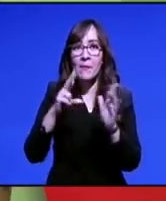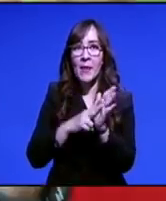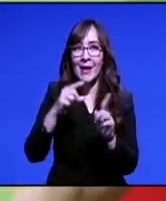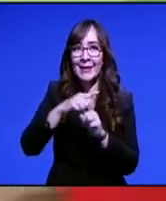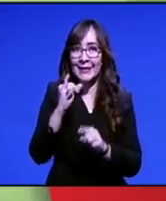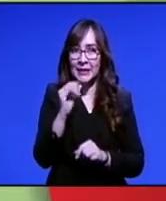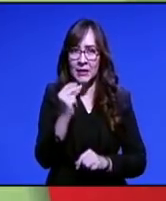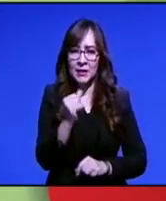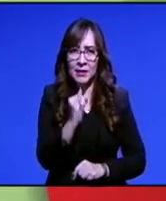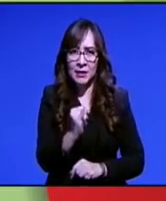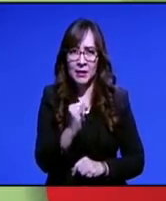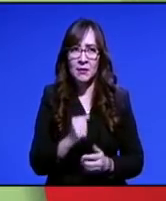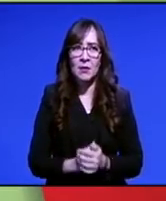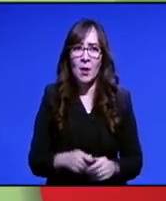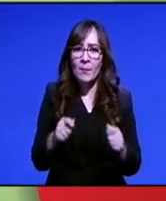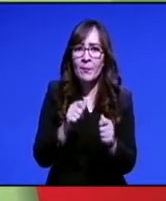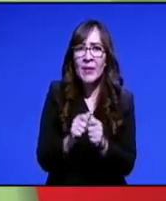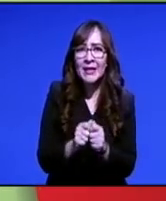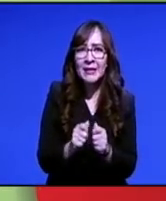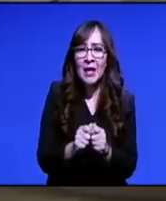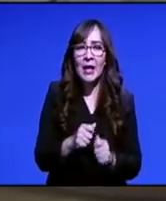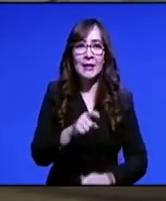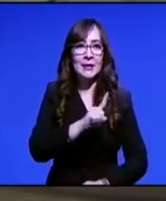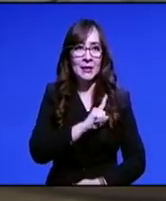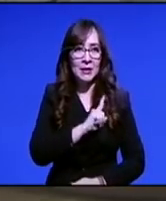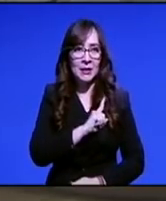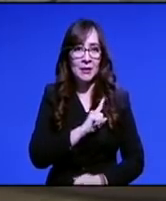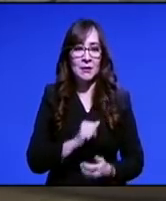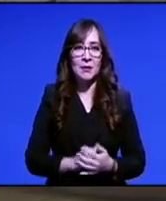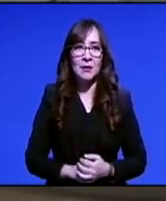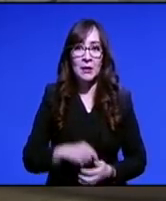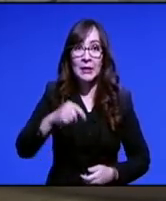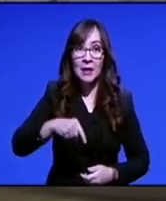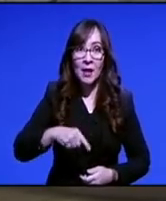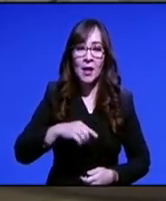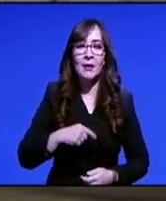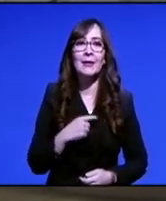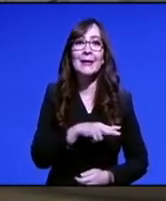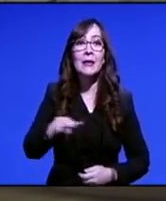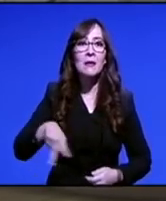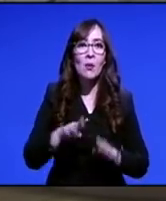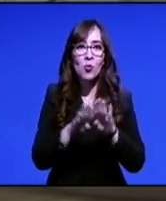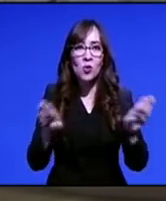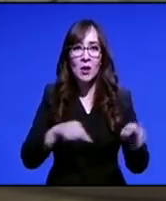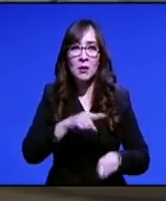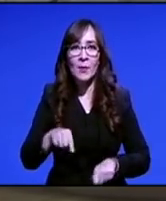sendiri, dia keringat sendiri, dan dia tidak bergantung kepada pembantu di rumah. Sekarang kita buka sampai jam 10 malam. Kenapa? Karena